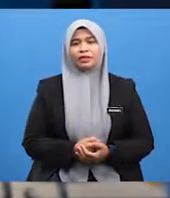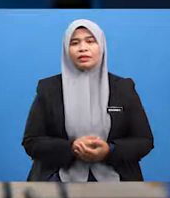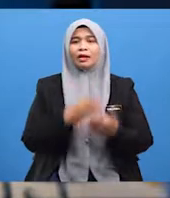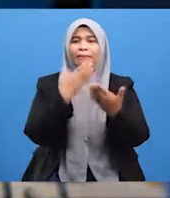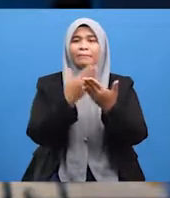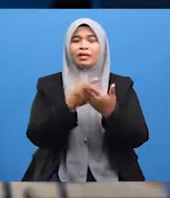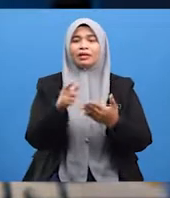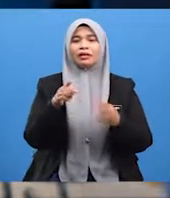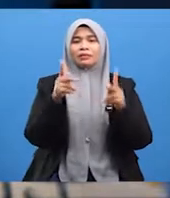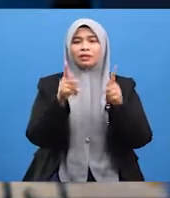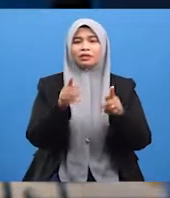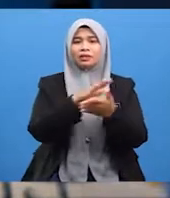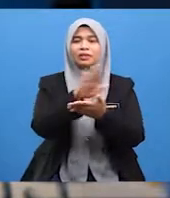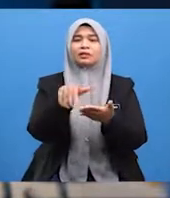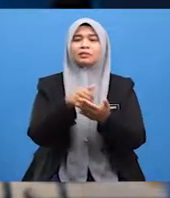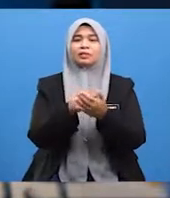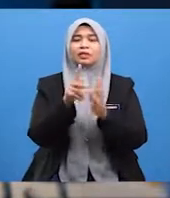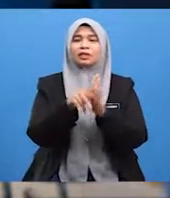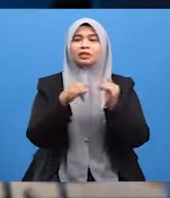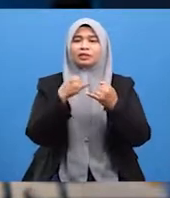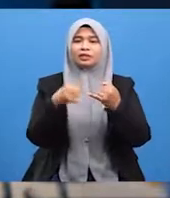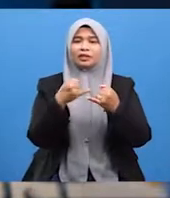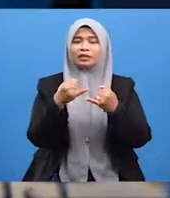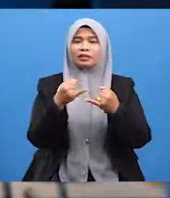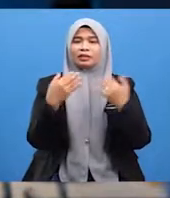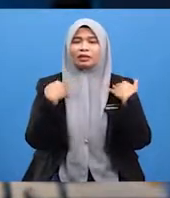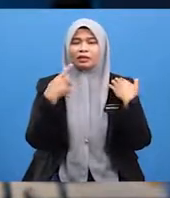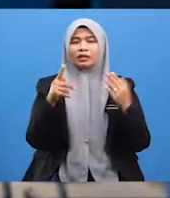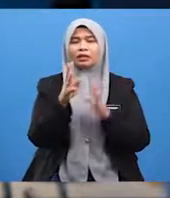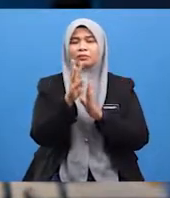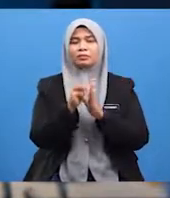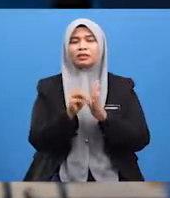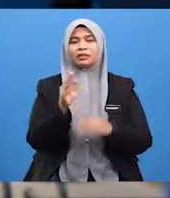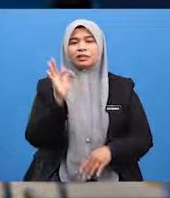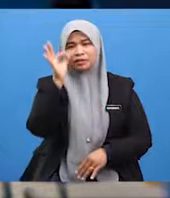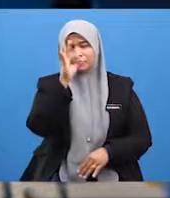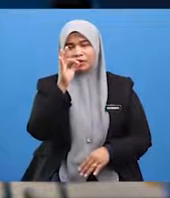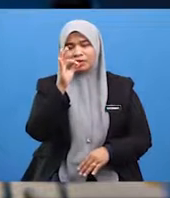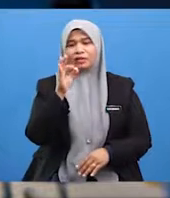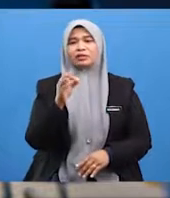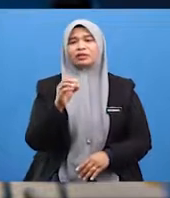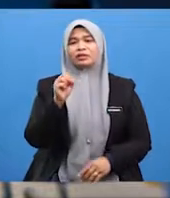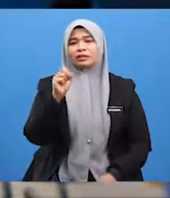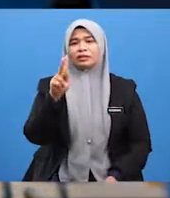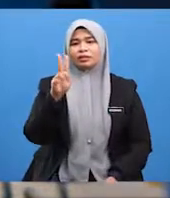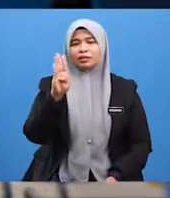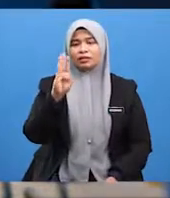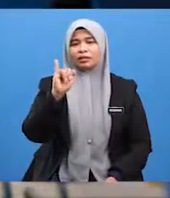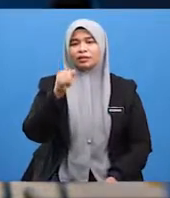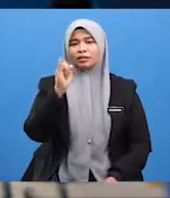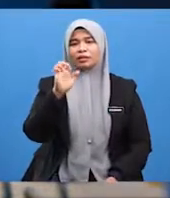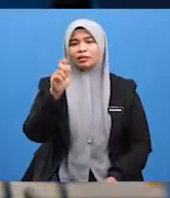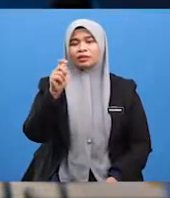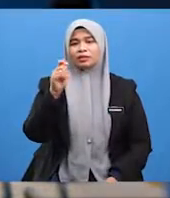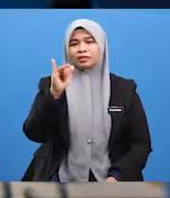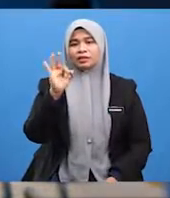Baiklah pelajar semua, kejayaan adalah bersifat subjektif dan boleh dilihat daripada